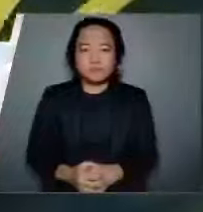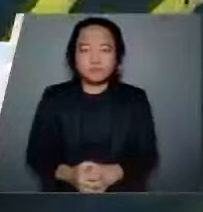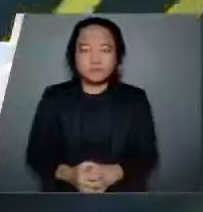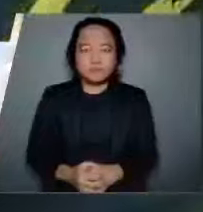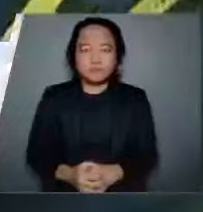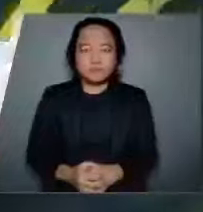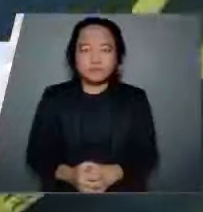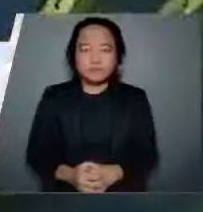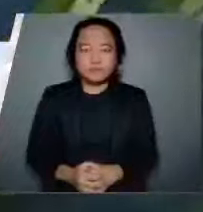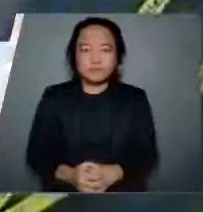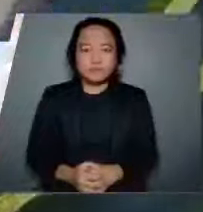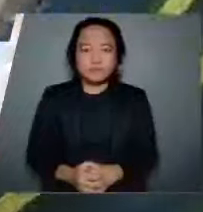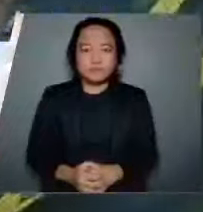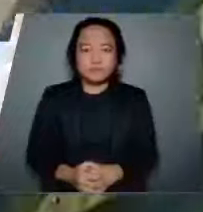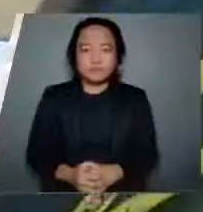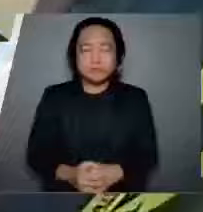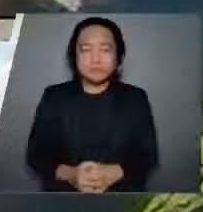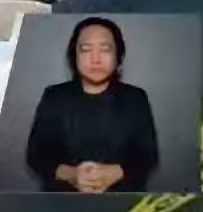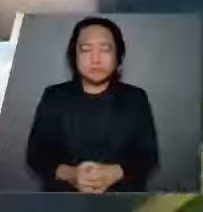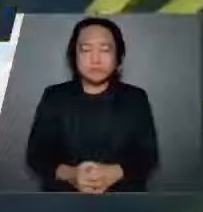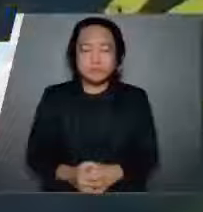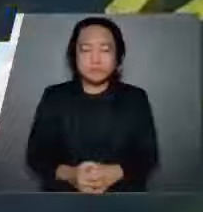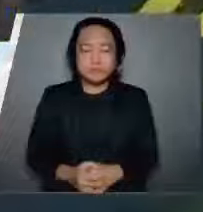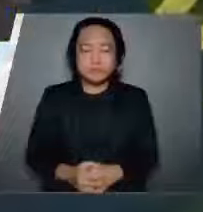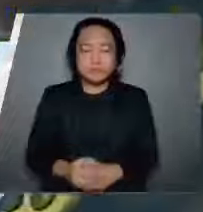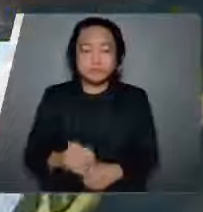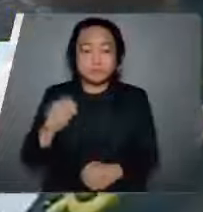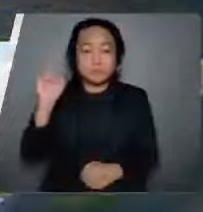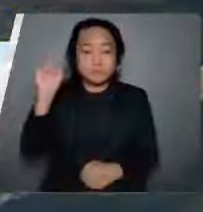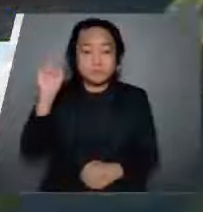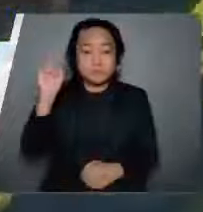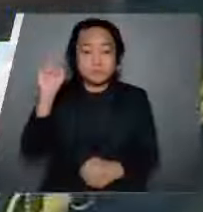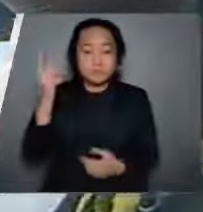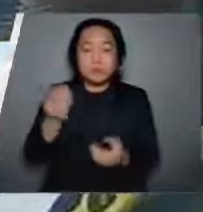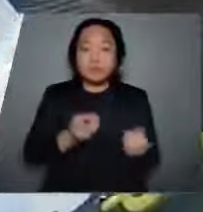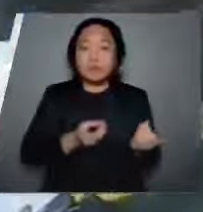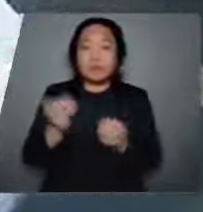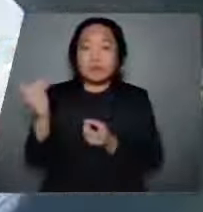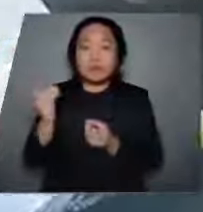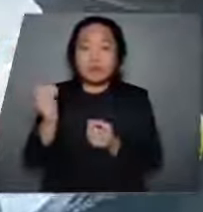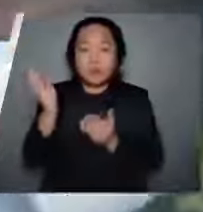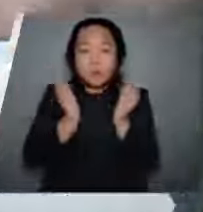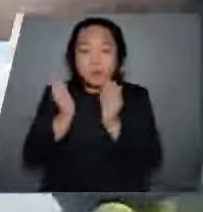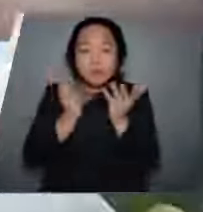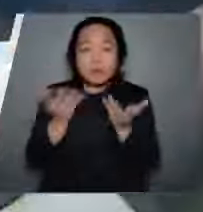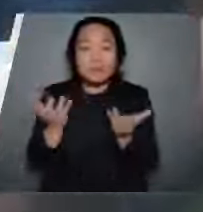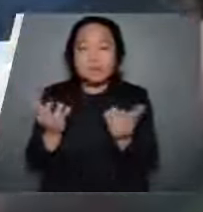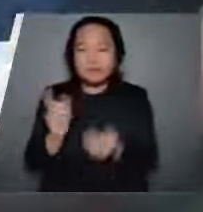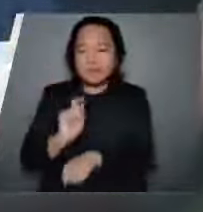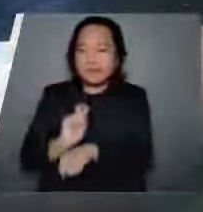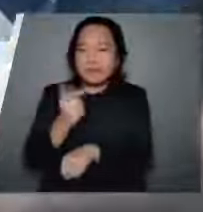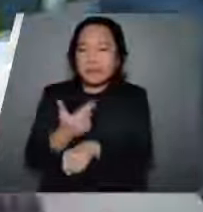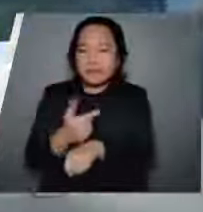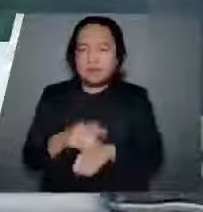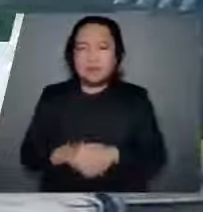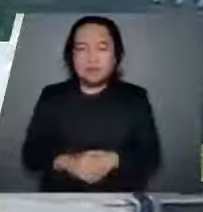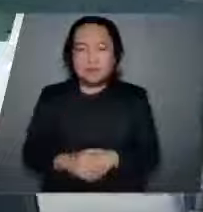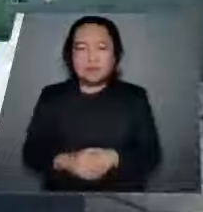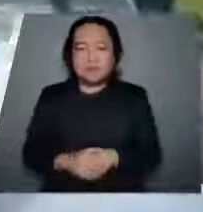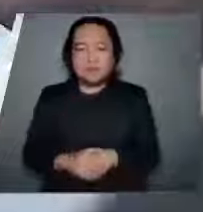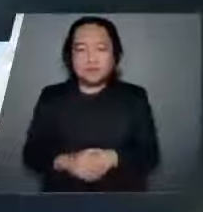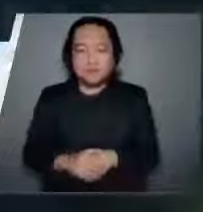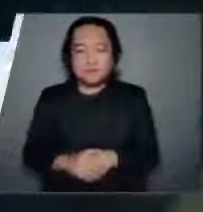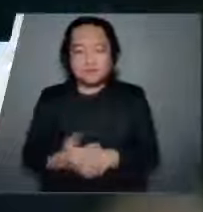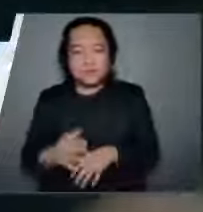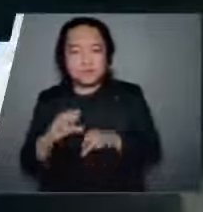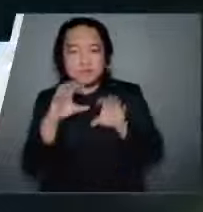Sa mismong pinagtatrabahuang delivery service company sa Taguig, dinakip ng mga tauhan ng NBI Organized and Transnational Crime Division ang isang